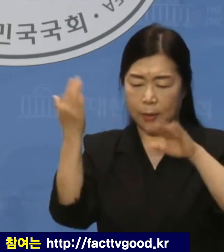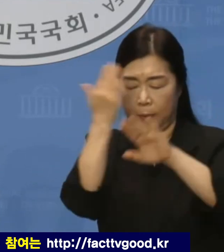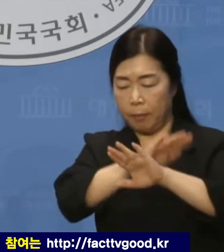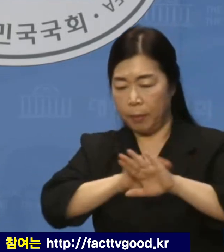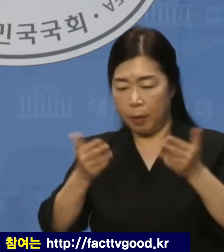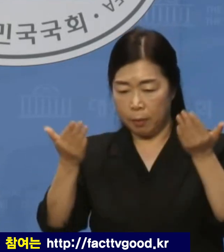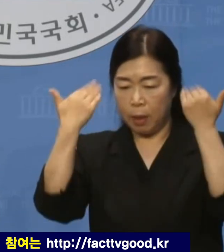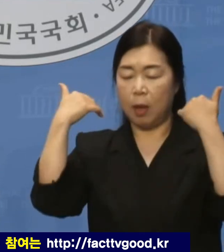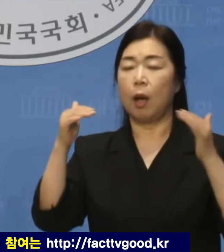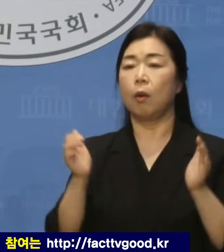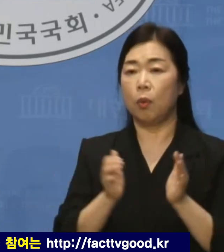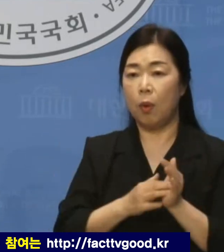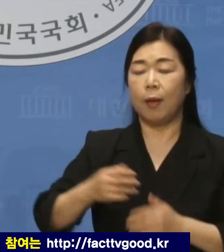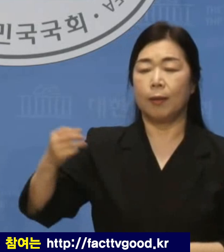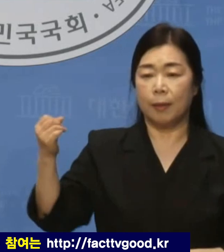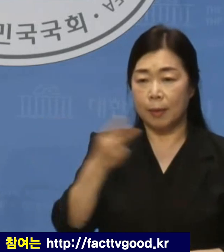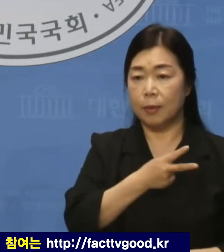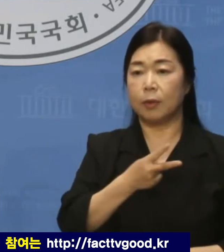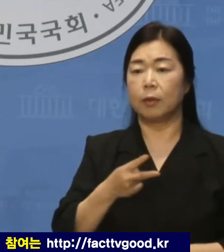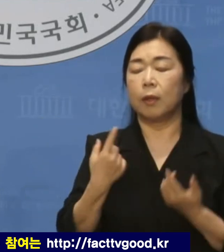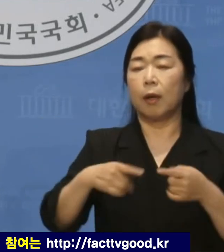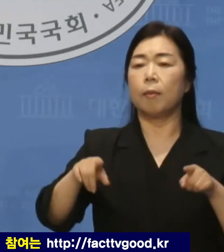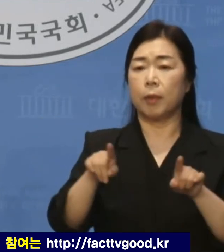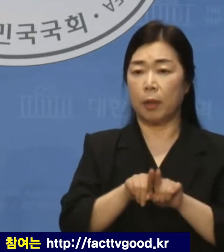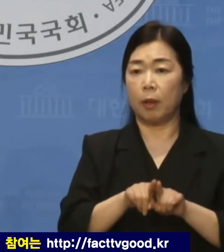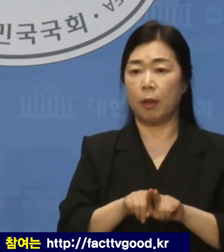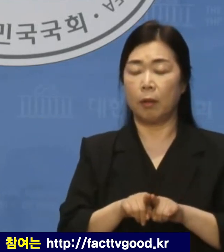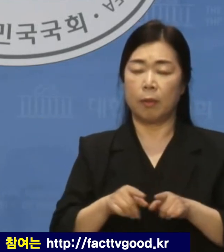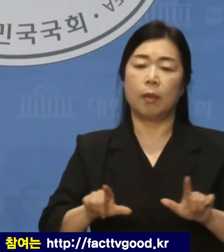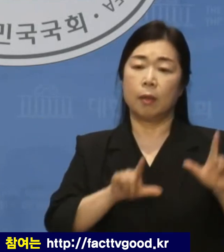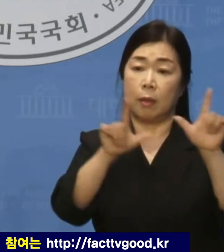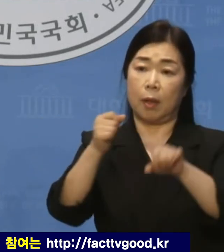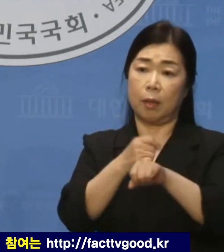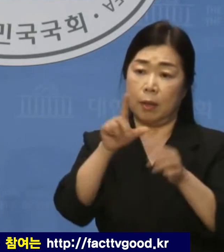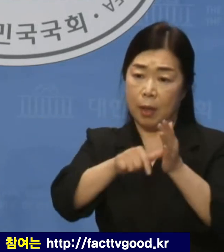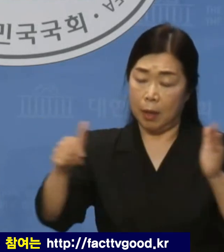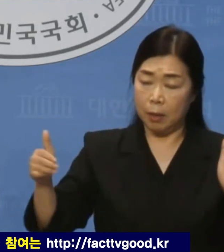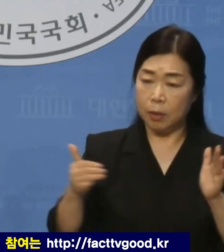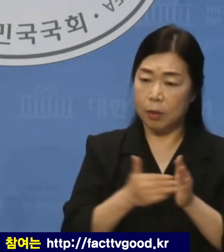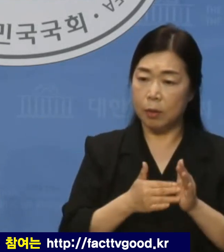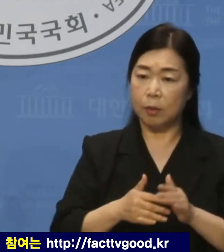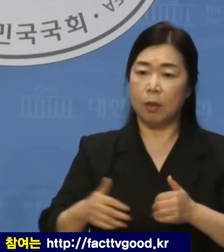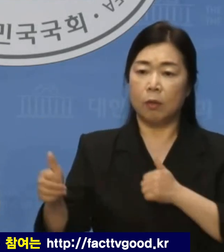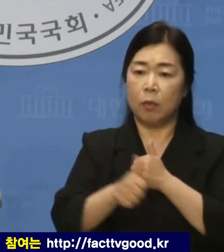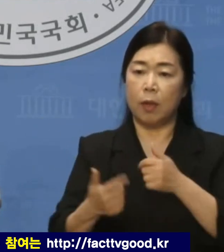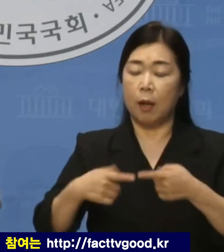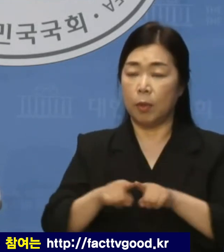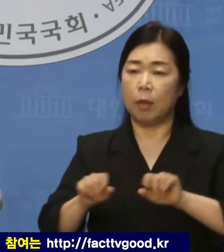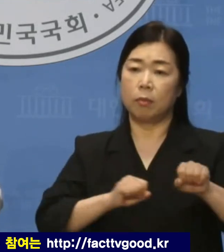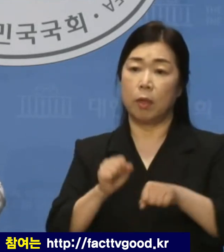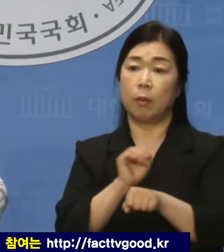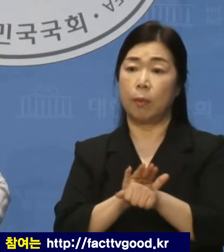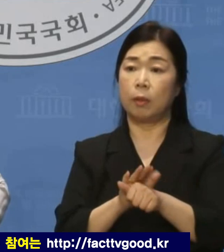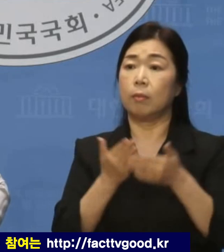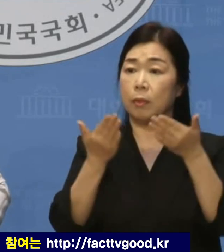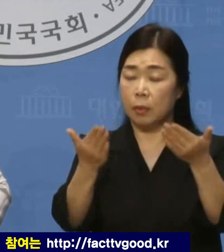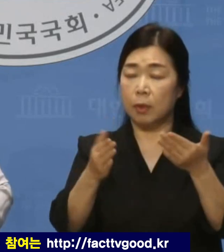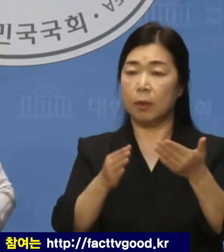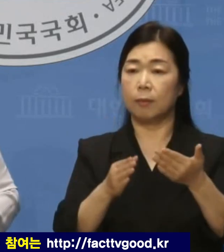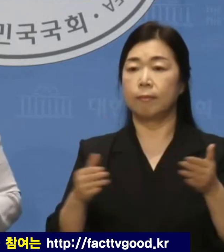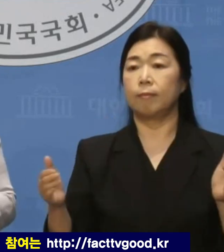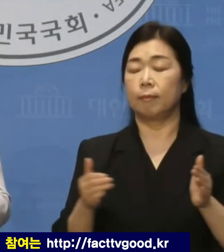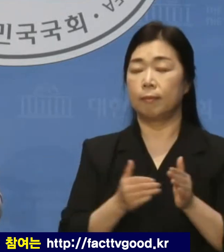씻고 다시 우리 함께 더불어 살아갈 수 있을 때까지 위원회가 함께하겠다는 그런 다짐의 말씀을